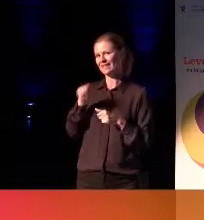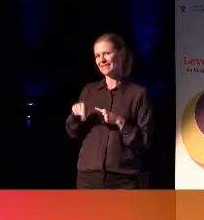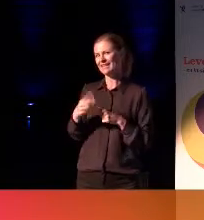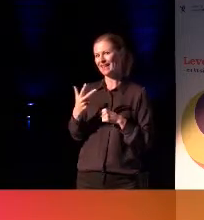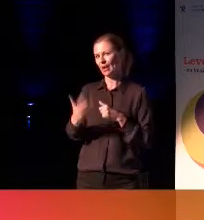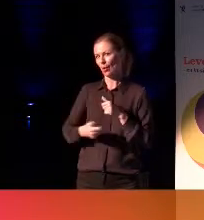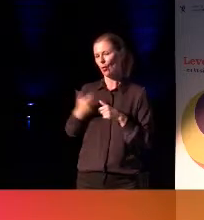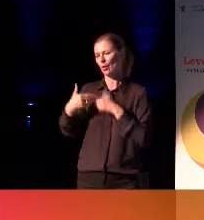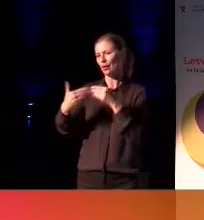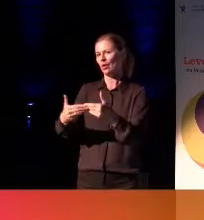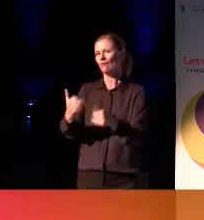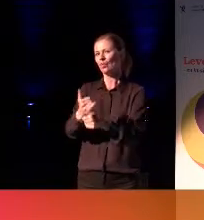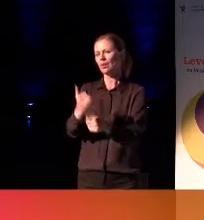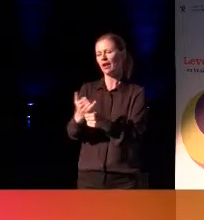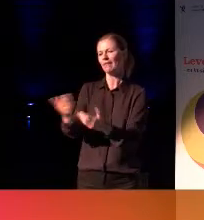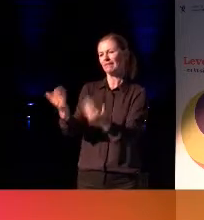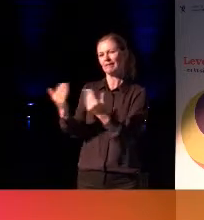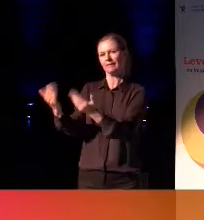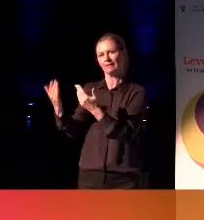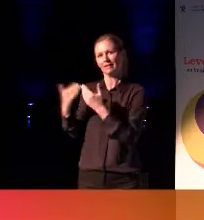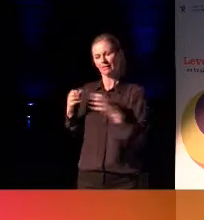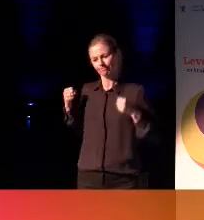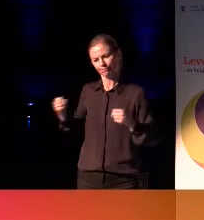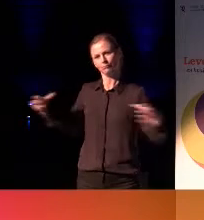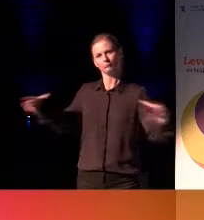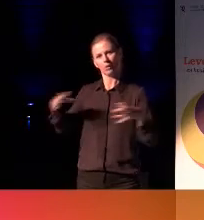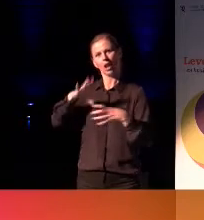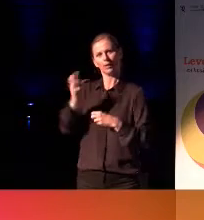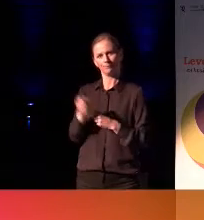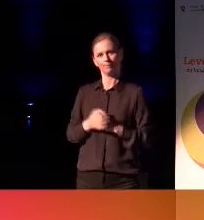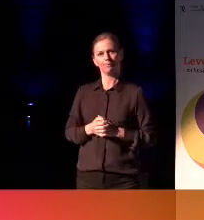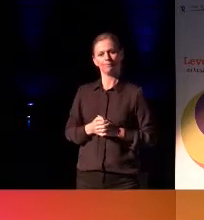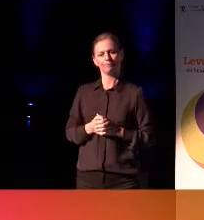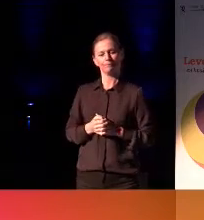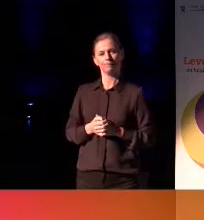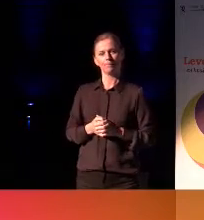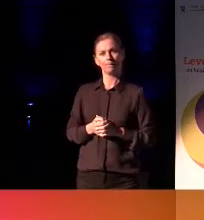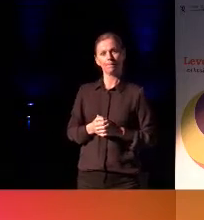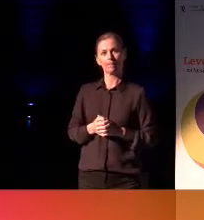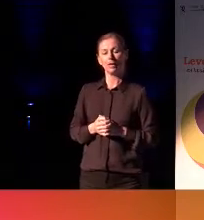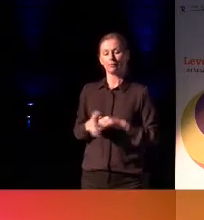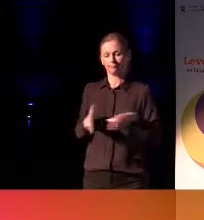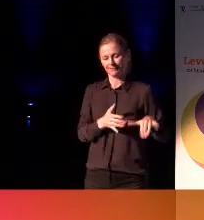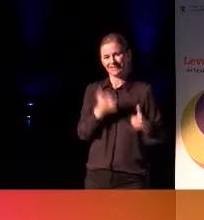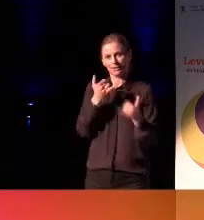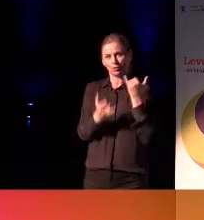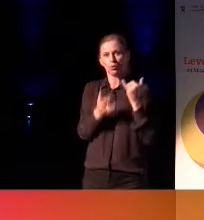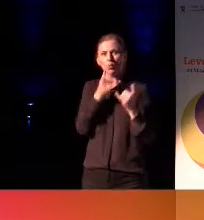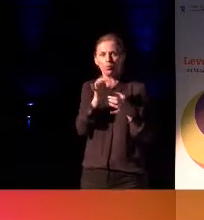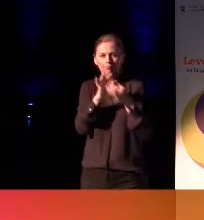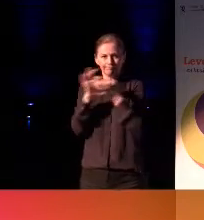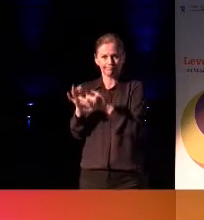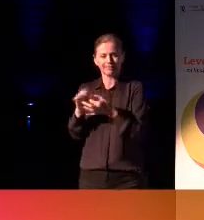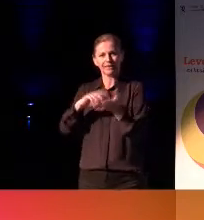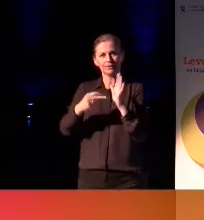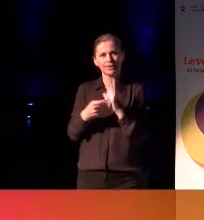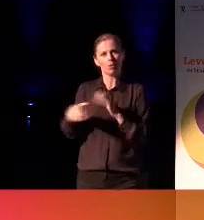årene. Hvordan skal vi få mobilisert alle? Så noen ord om teknologi og